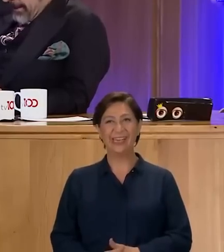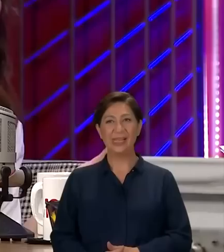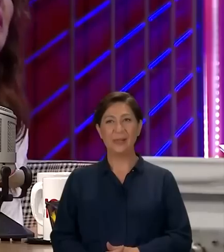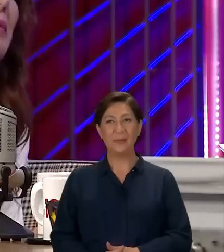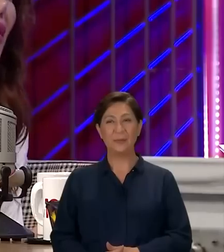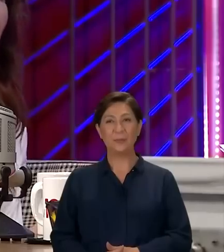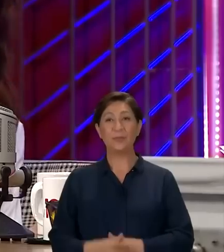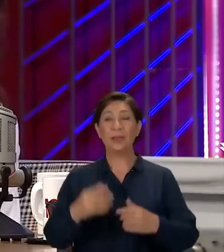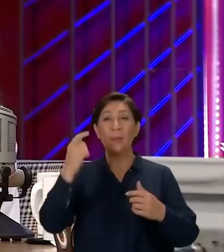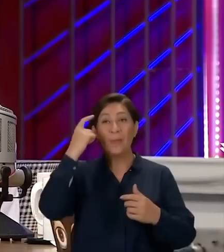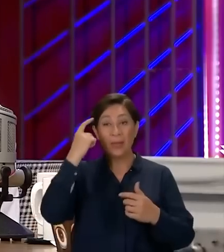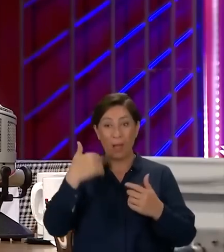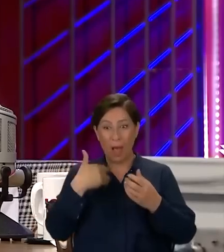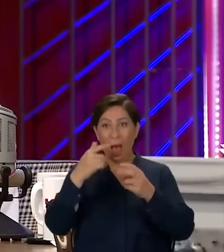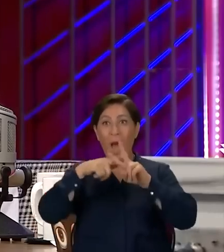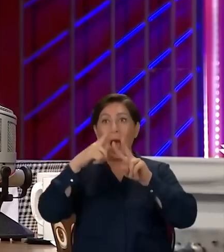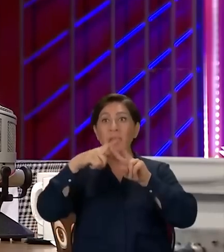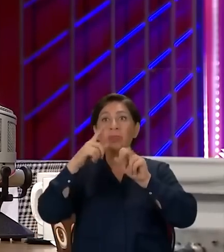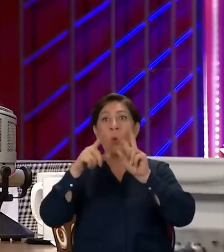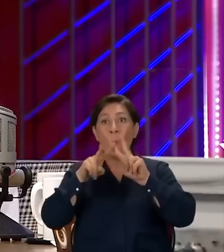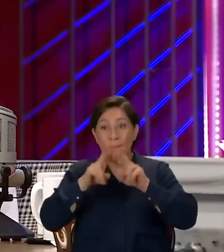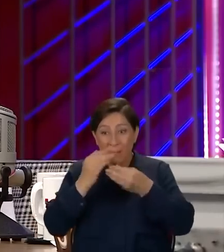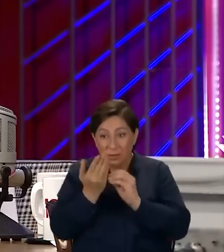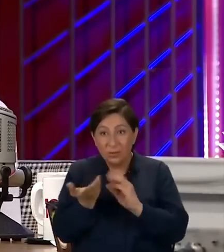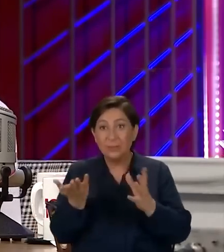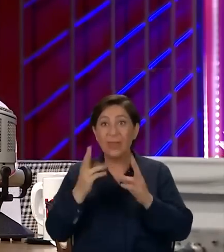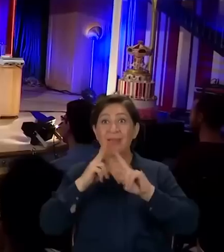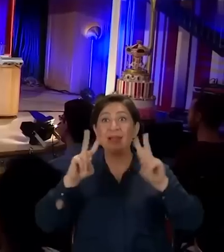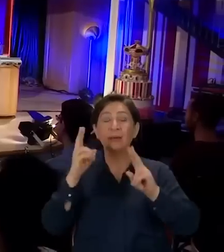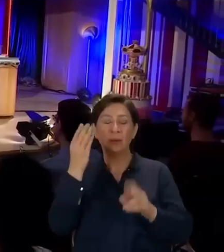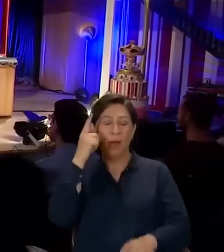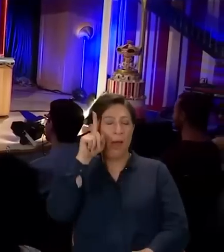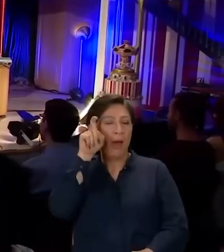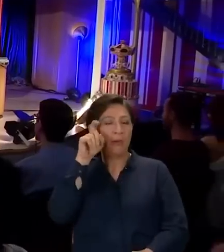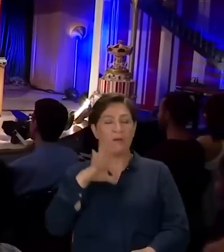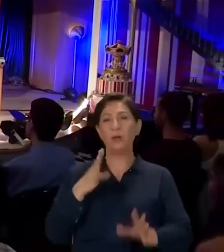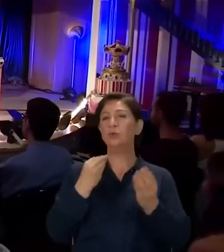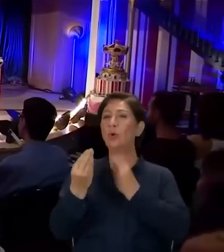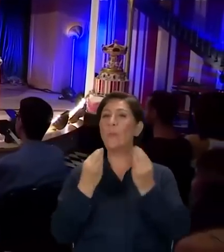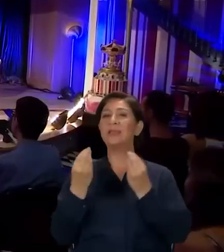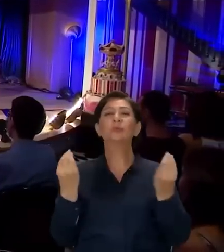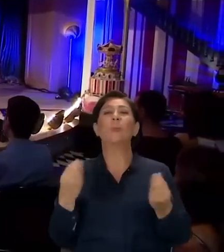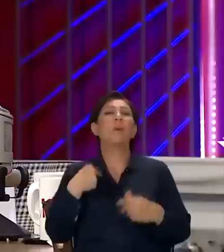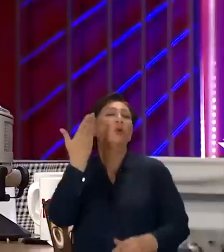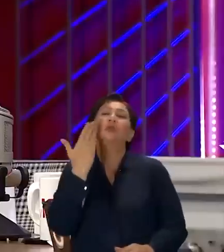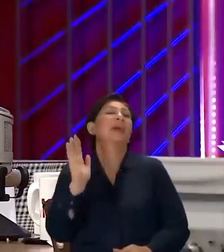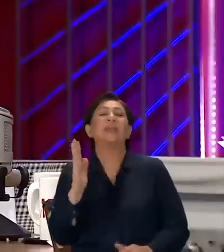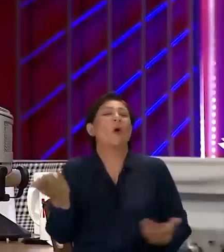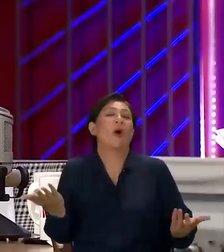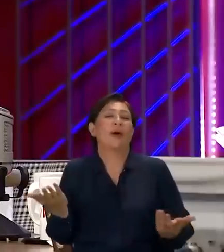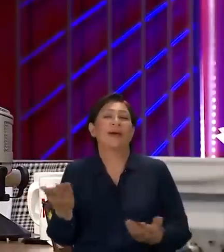Ya ne yaptın beynime aşığımda? Atom mu parçaladım, elektriği mi buldum? Kıvrak bir zekam var, hoş sohbetim ve bu benim hoşuma gidiyor